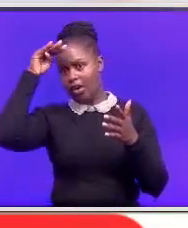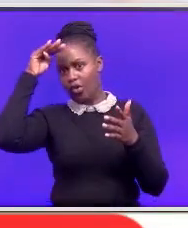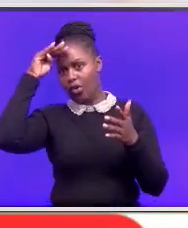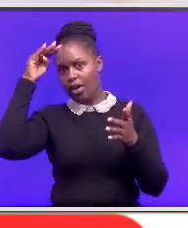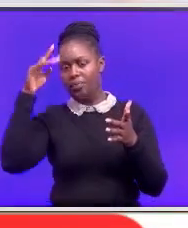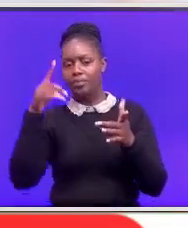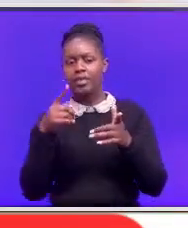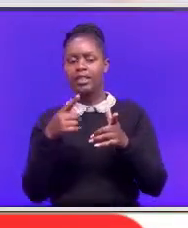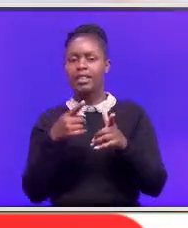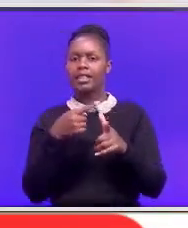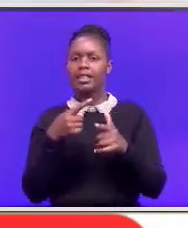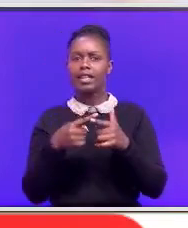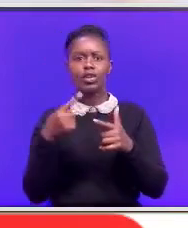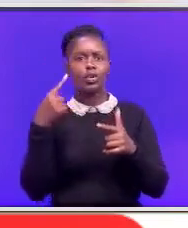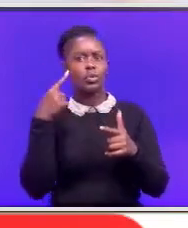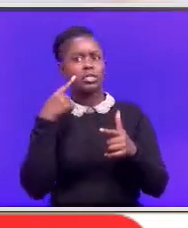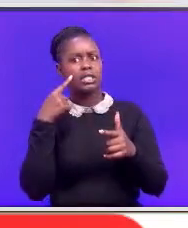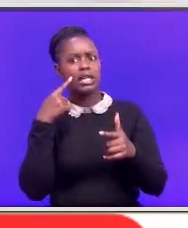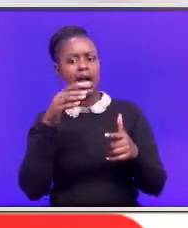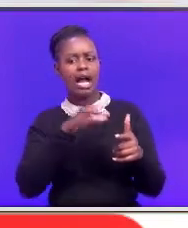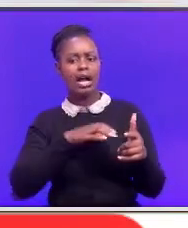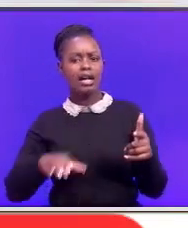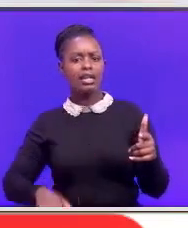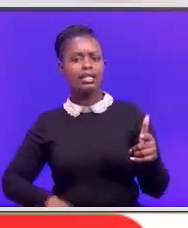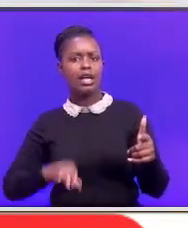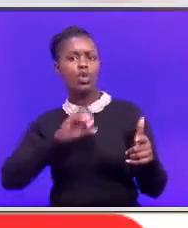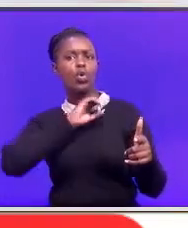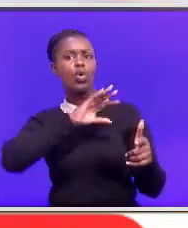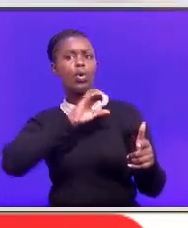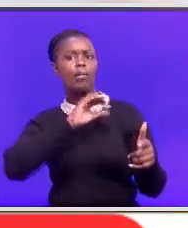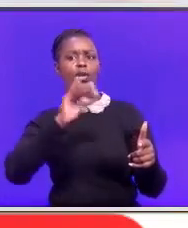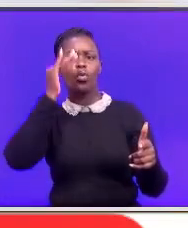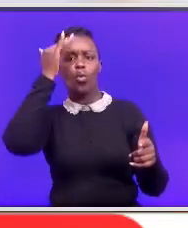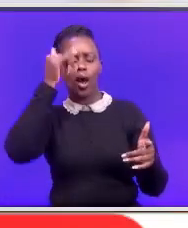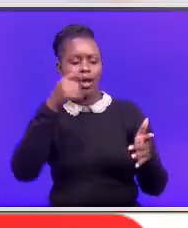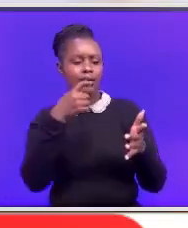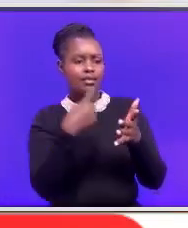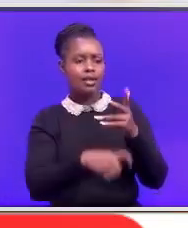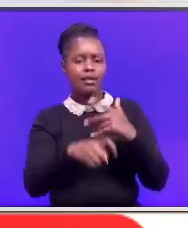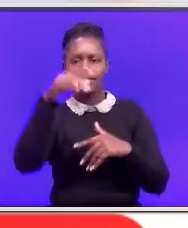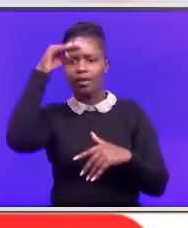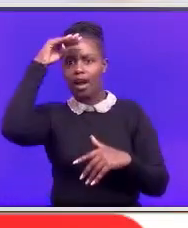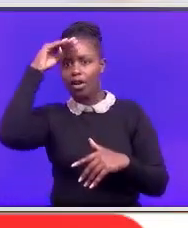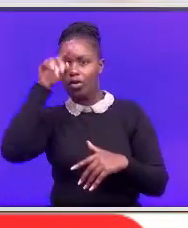utashangaa labda kuna Mkristo anapiga kelele, kwa nini taxes inawekwa kwa pombe?